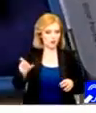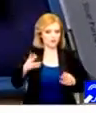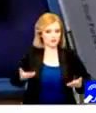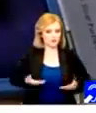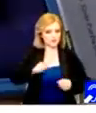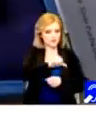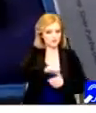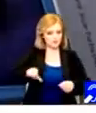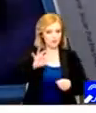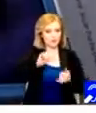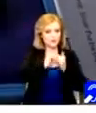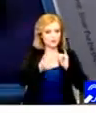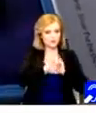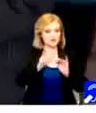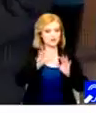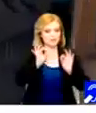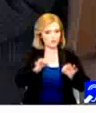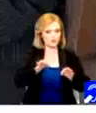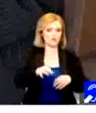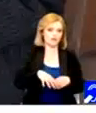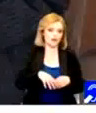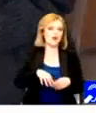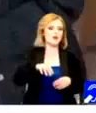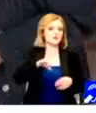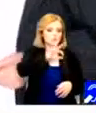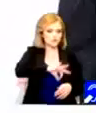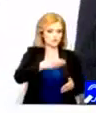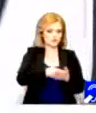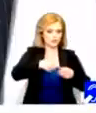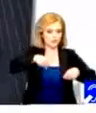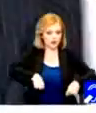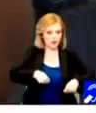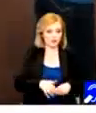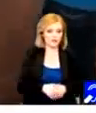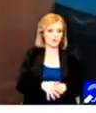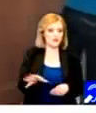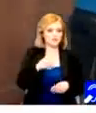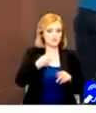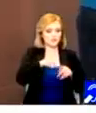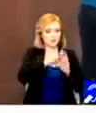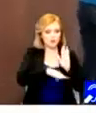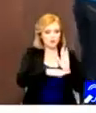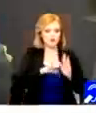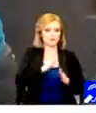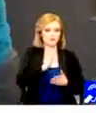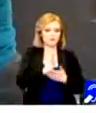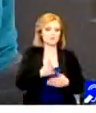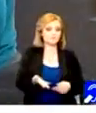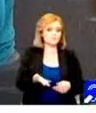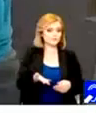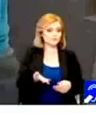condițiile în care își pot exercita dreptul de vot la alegerile pentru Parlamentul European. Materialul informativ prezintă într-un mod